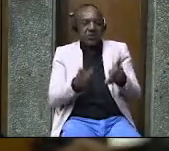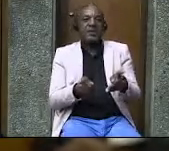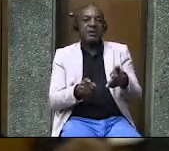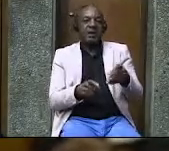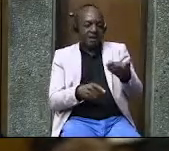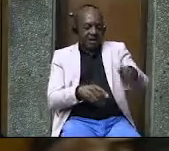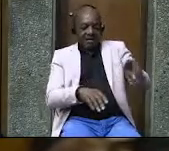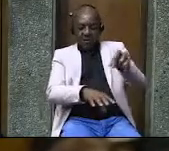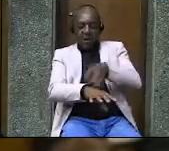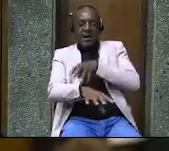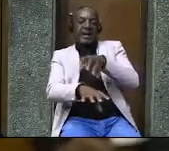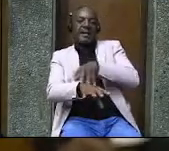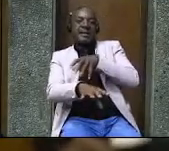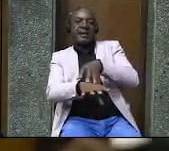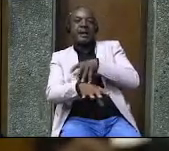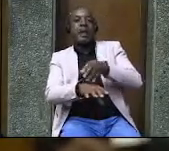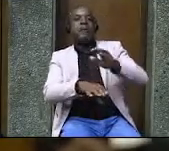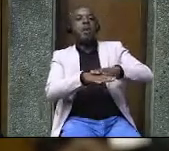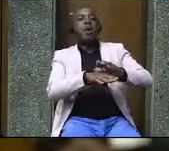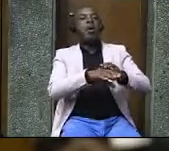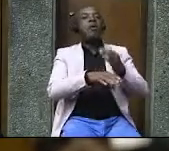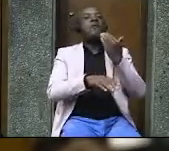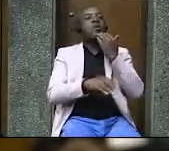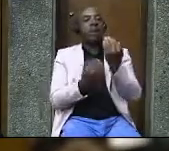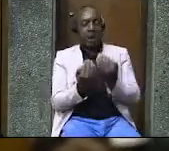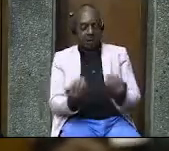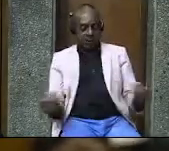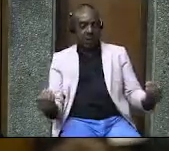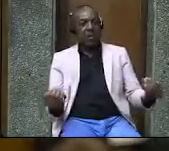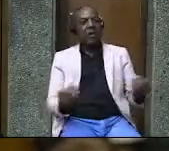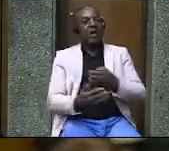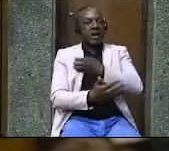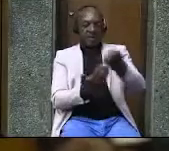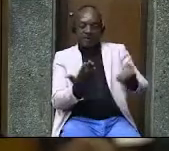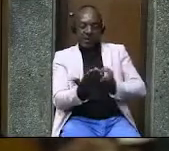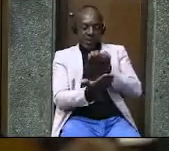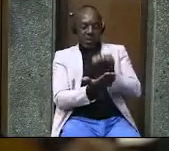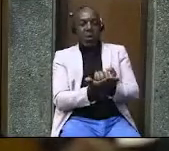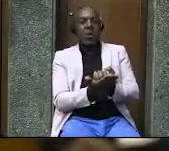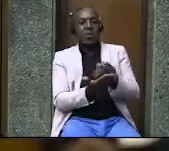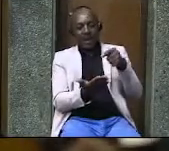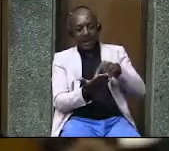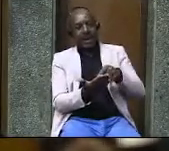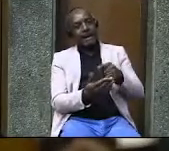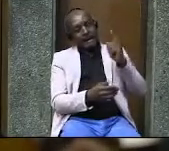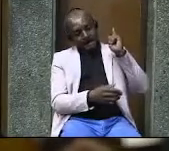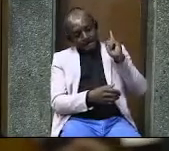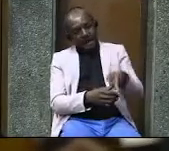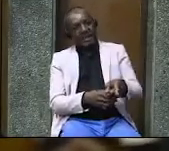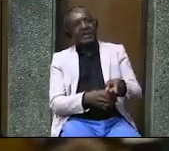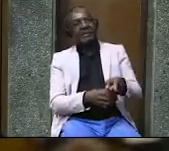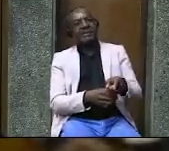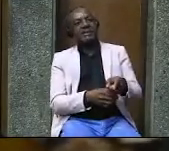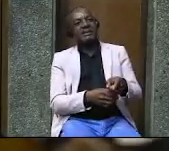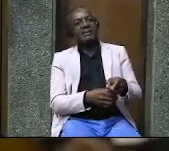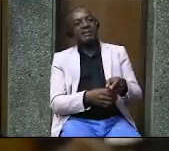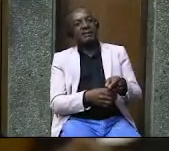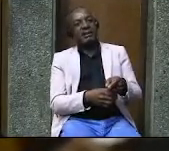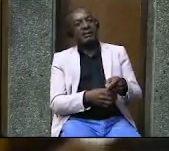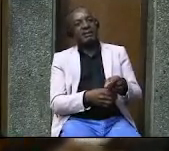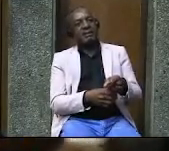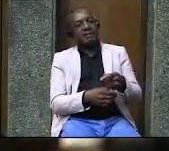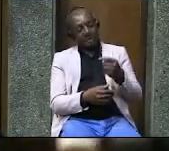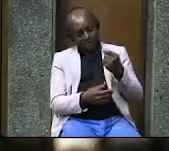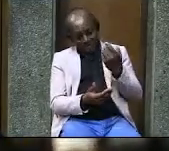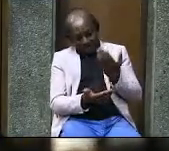abantwana abasafisa ukuthi nabo bavule i-economy kufuneka nathi sinamabaleli bani